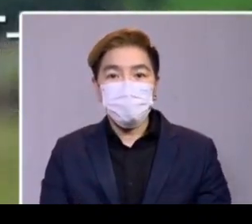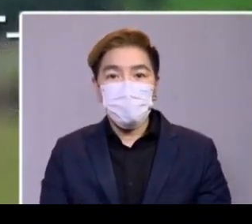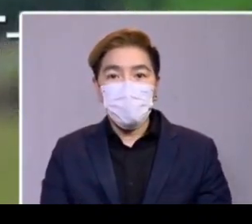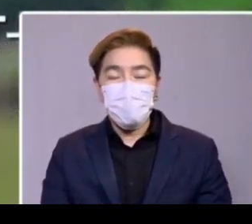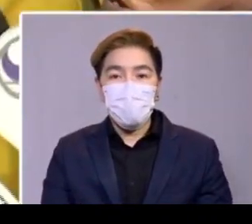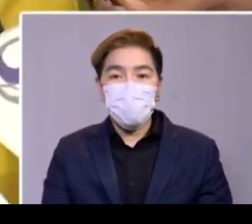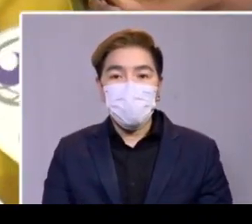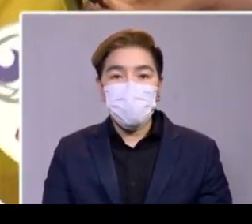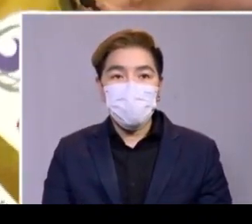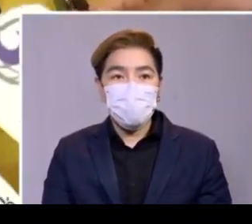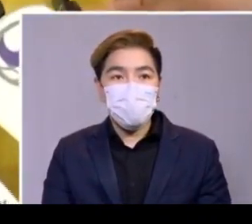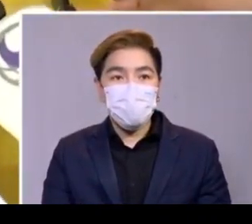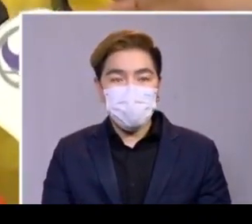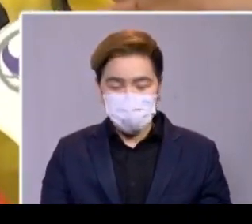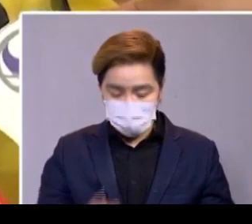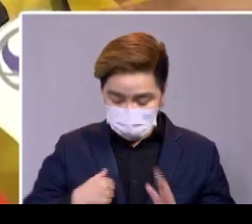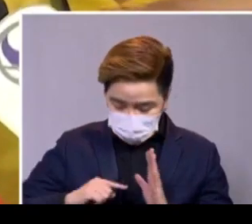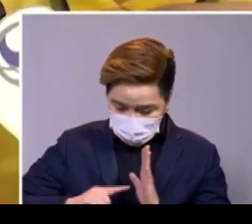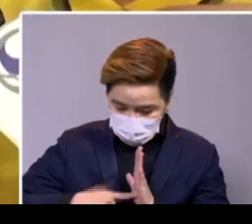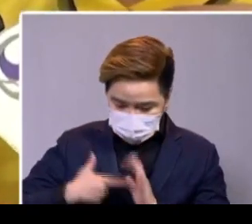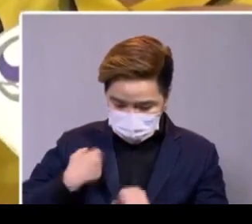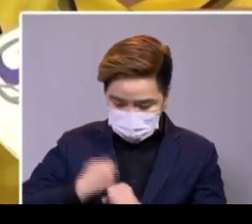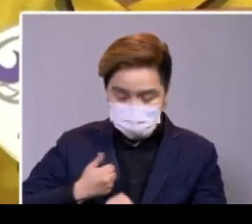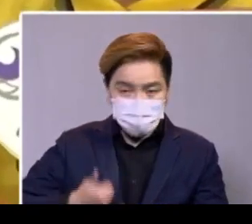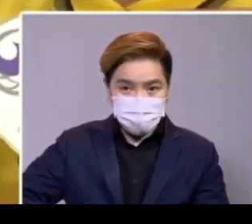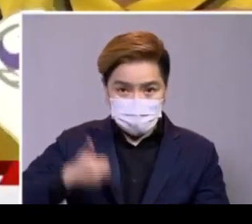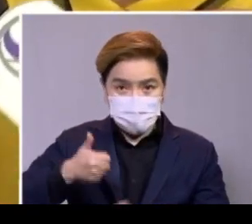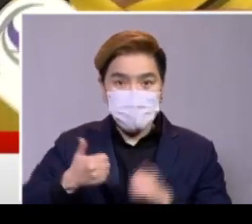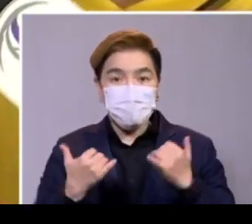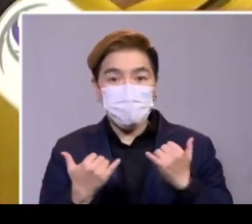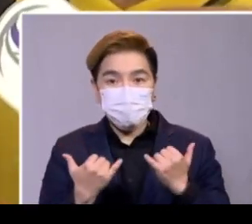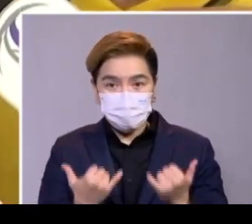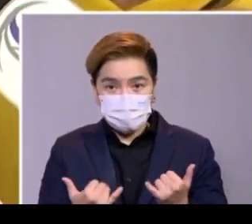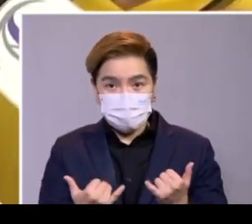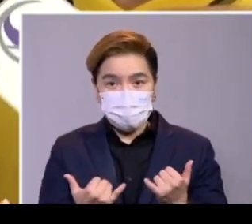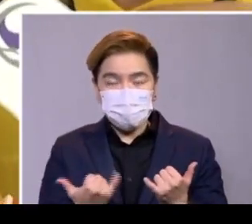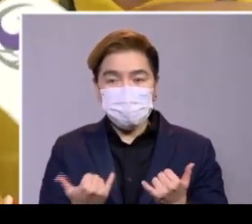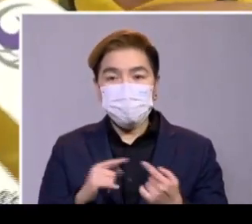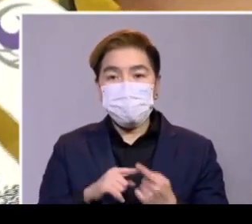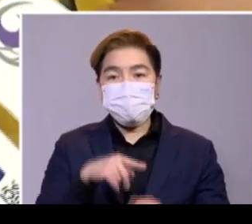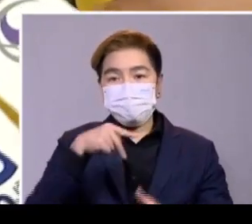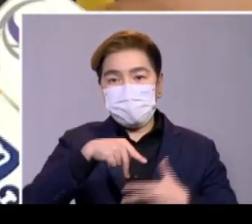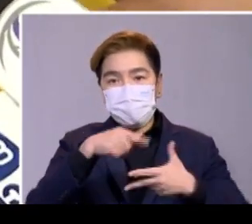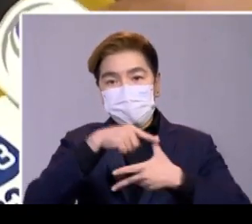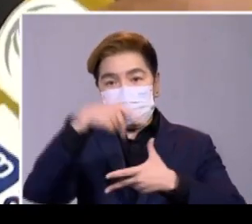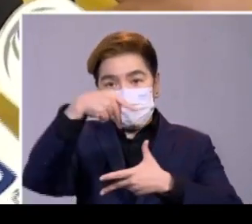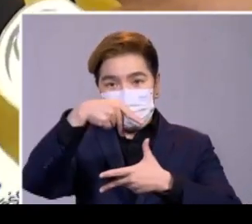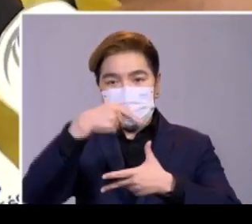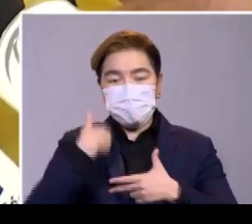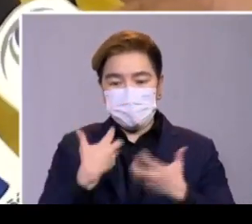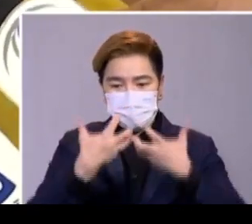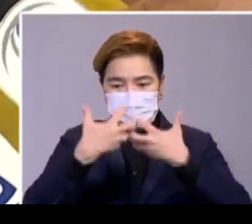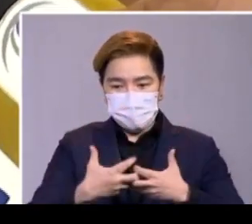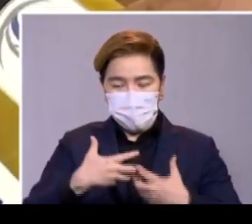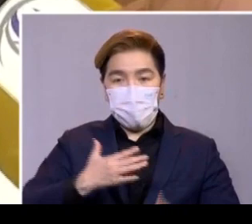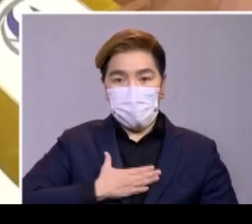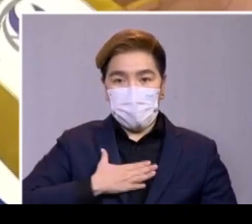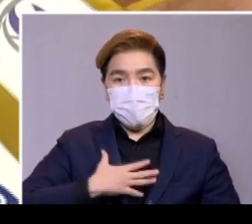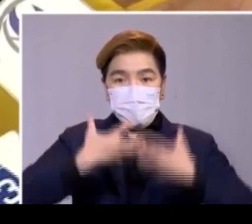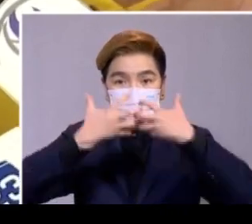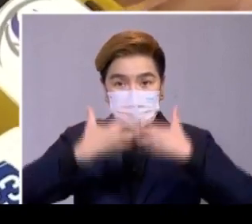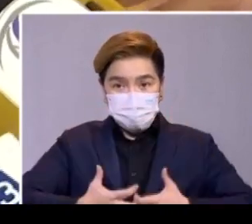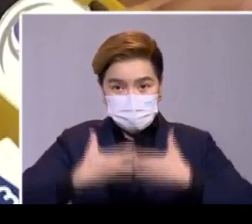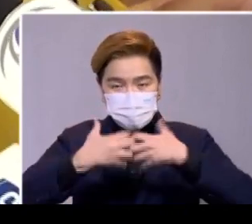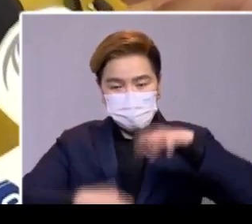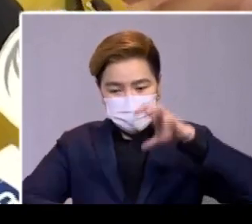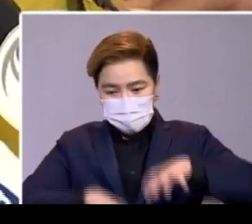ทั้ง 3P เนี่ยเริ่มทำได้ทันทีฮะ อย่าง P แรกตอนนี้ในโรงงานของเราใช่ไหมฮะหรือว่าการ